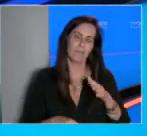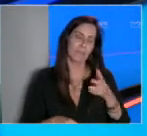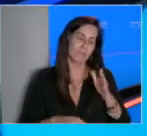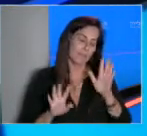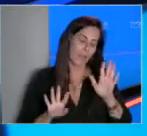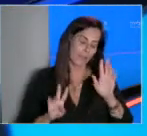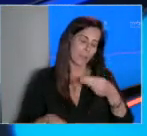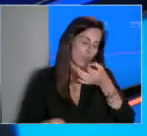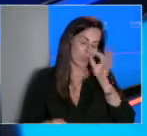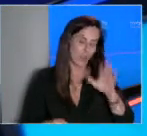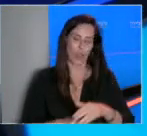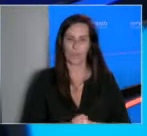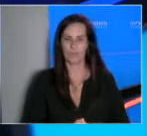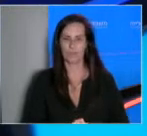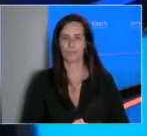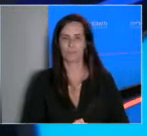אבל לא